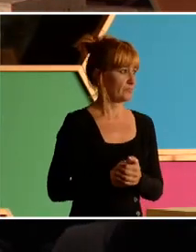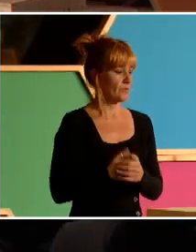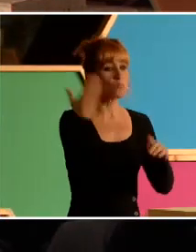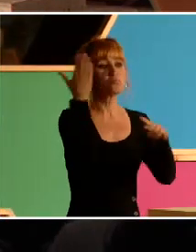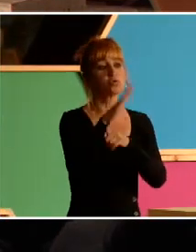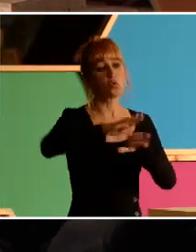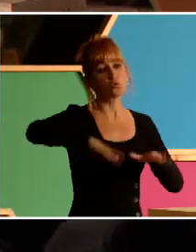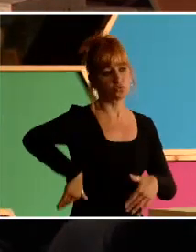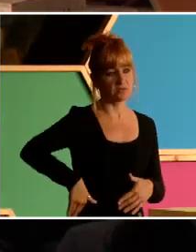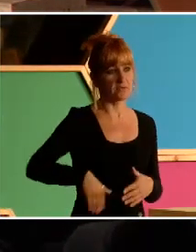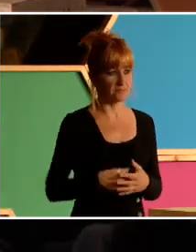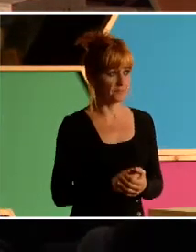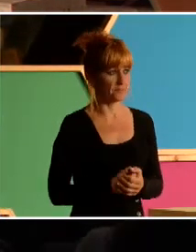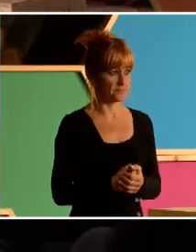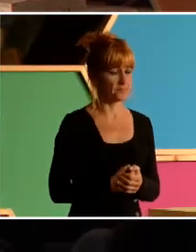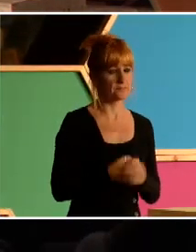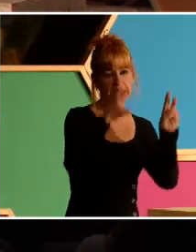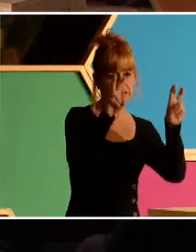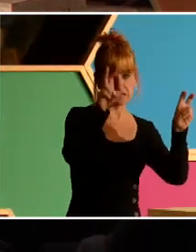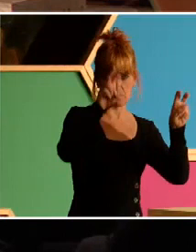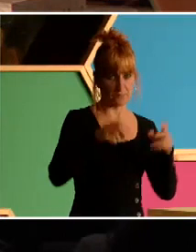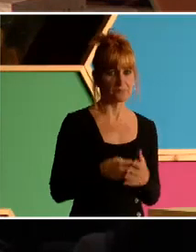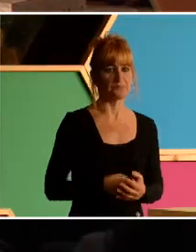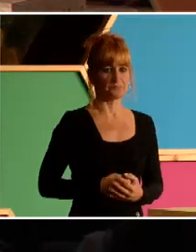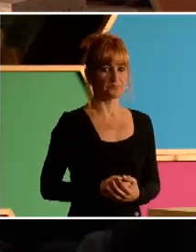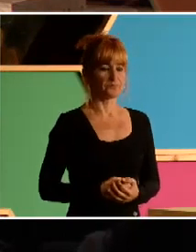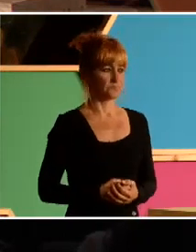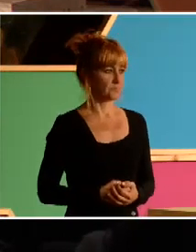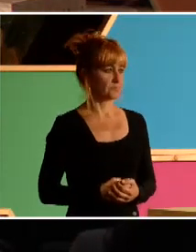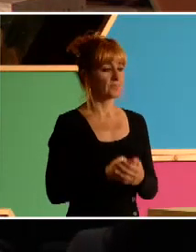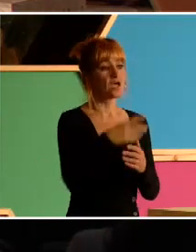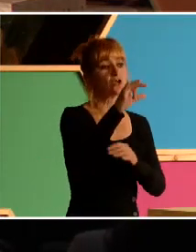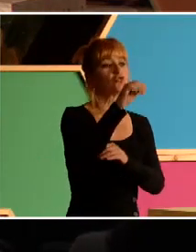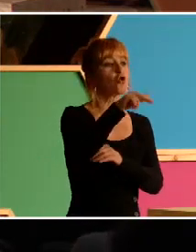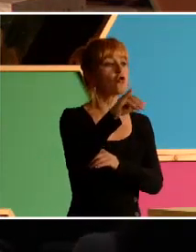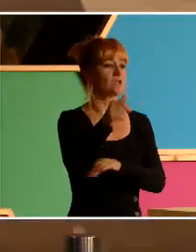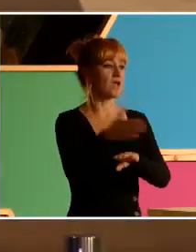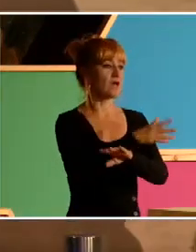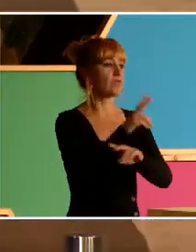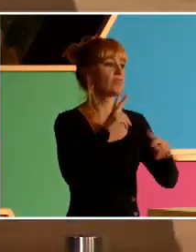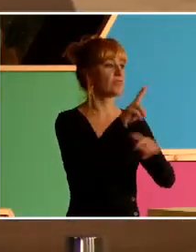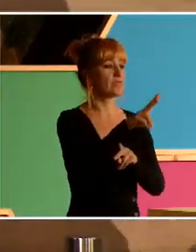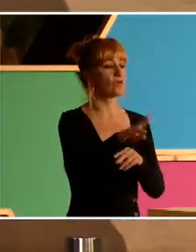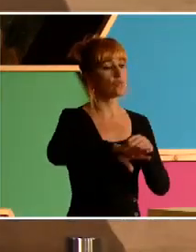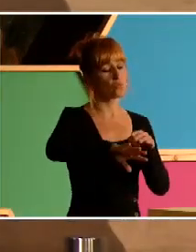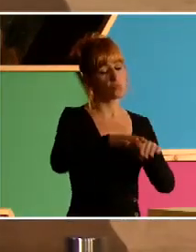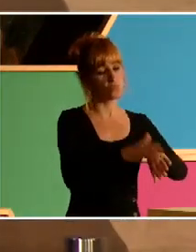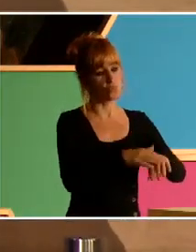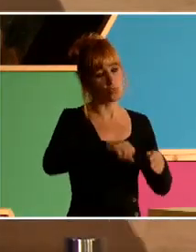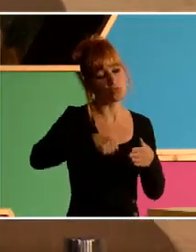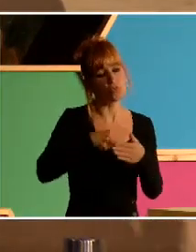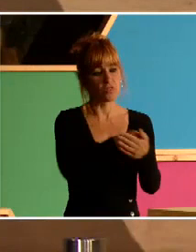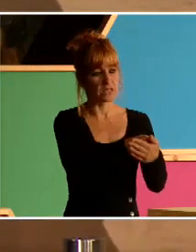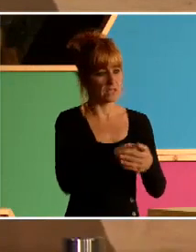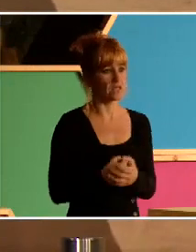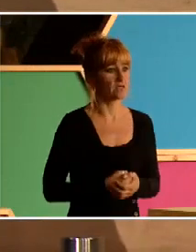proposta, mesura. Quan abans de Sònia parlava de l'extrema dreta, crec que la millor forma per combatre l'extrema